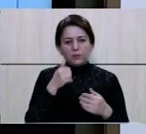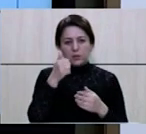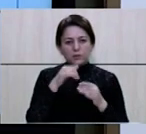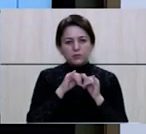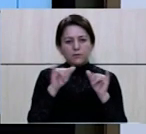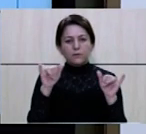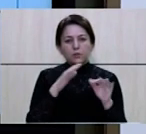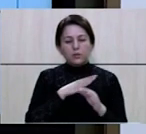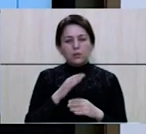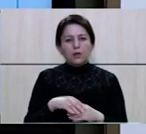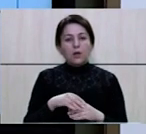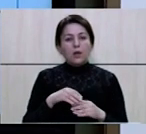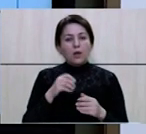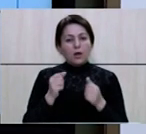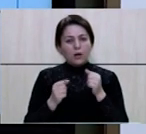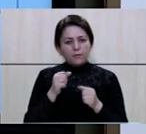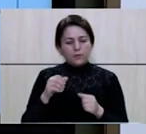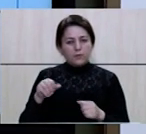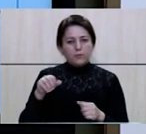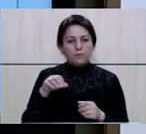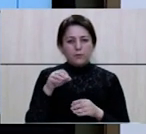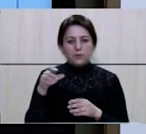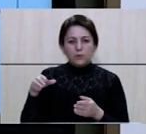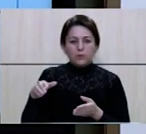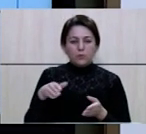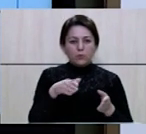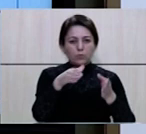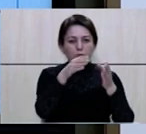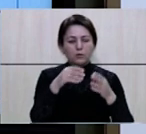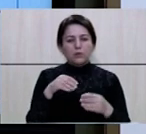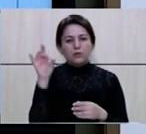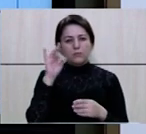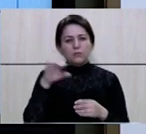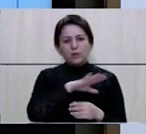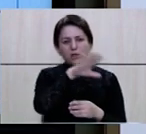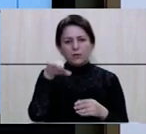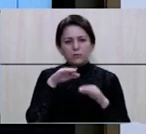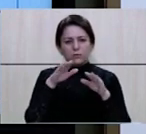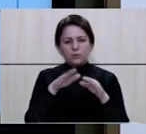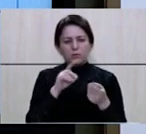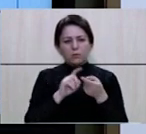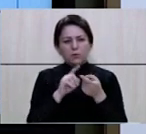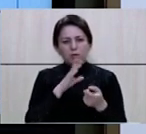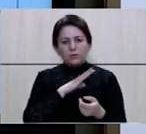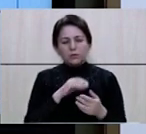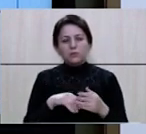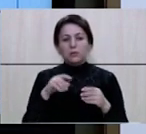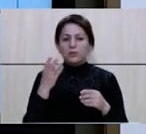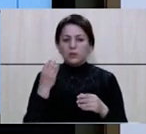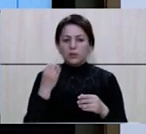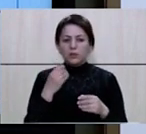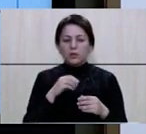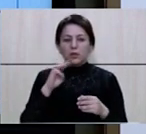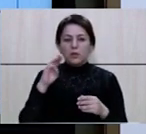rivojlangan. Avtomobil yo'llari respublikaning barcha hududlari bilan bog'lanadi. Shu bilan birgalikda